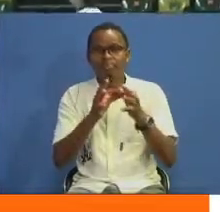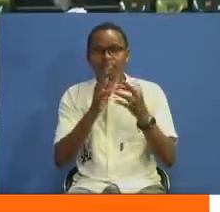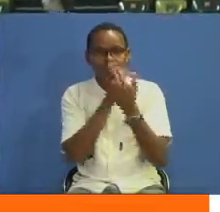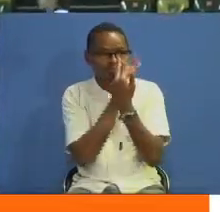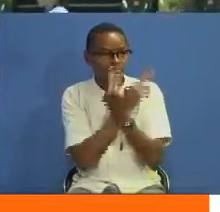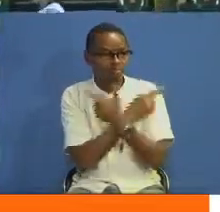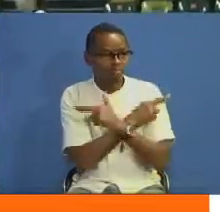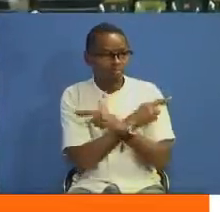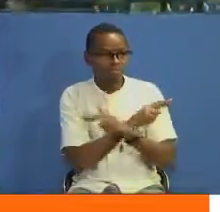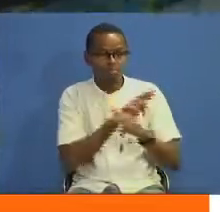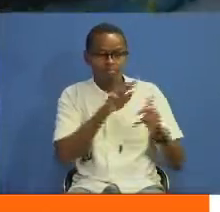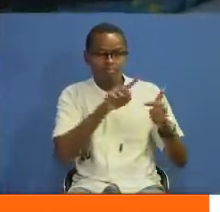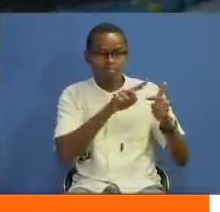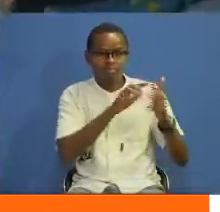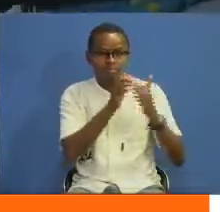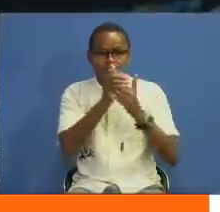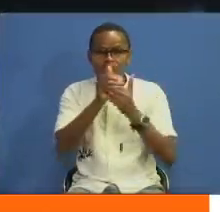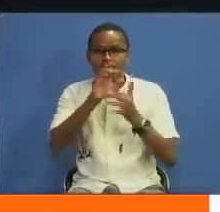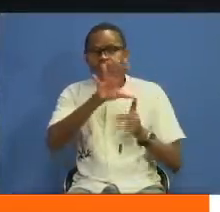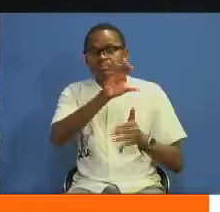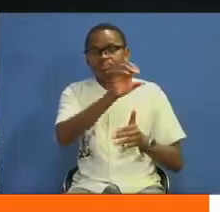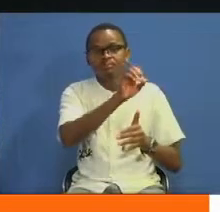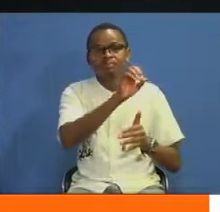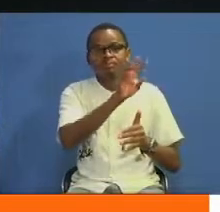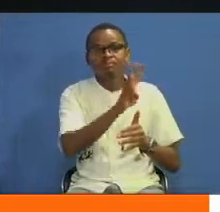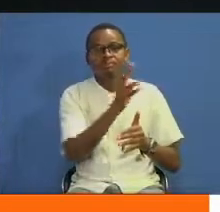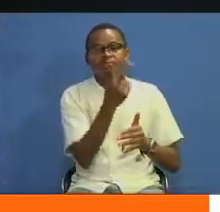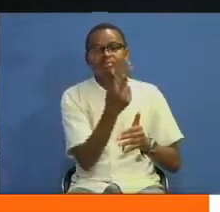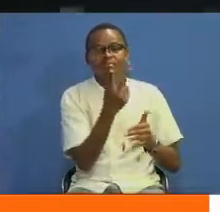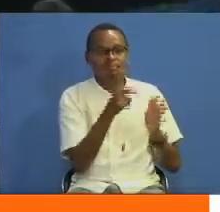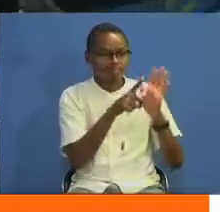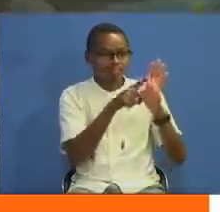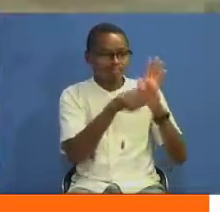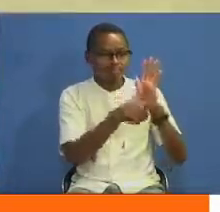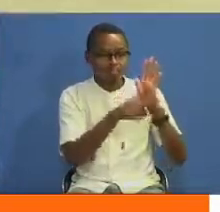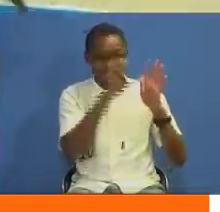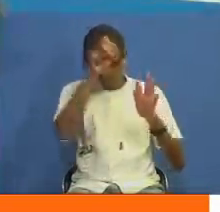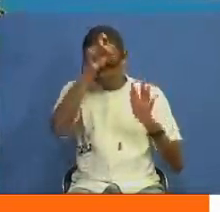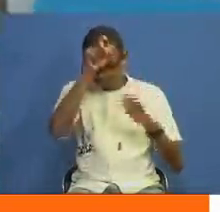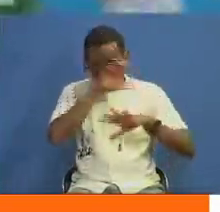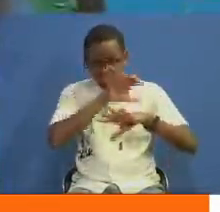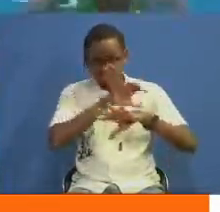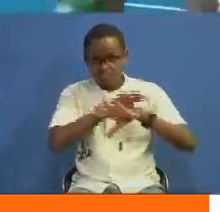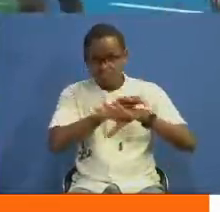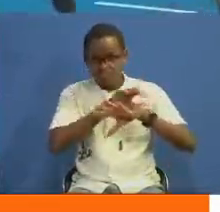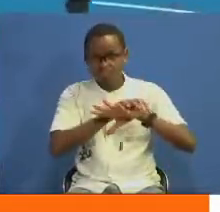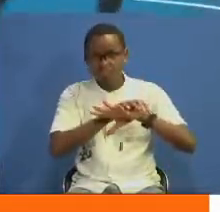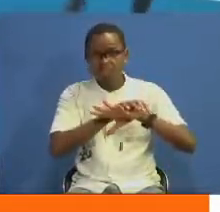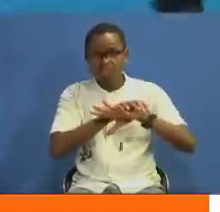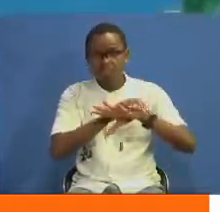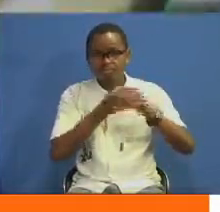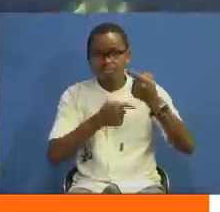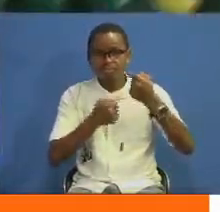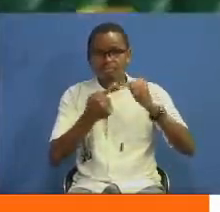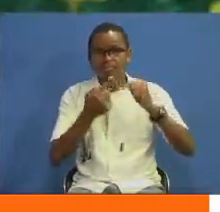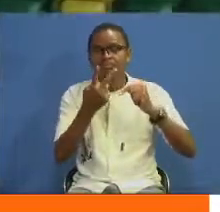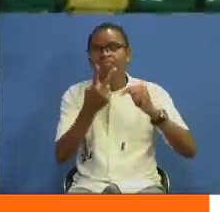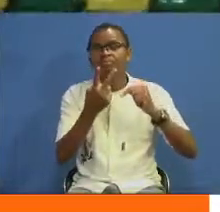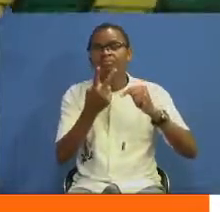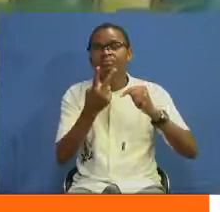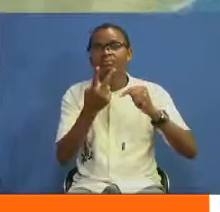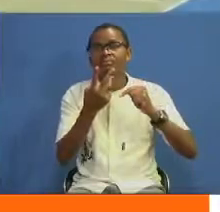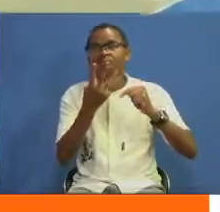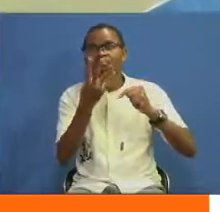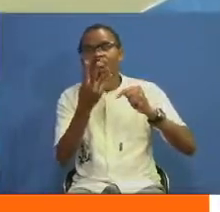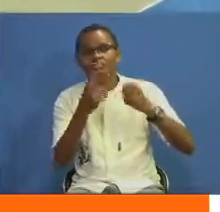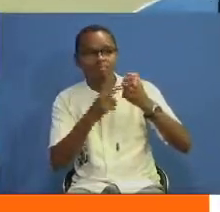pumziko ikiongoza kwa alama 50 dhidi 42, kisha Misri ikapata nguvu robo ya tatu kwa kushinda